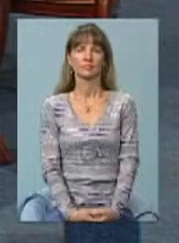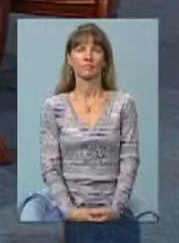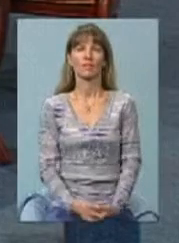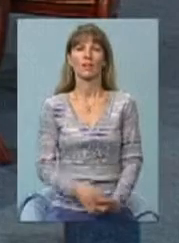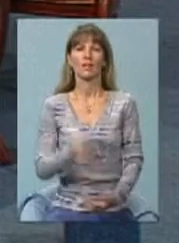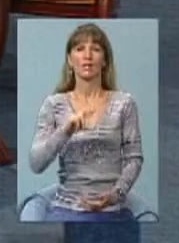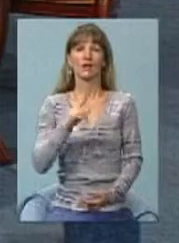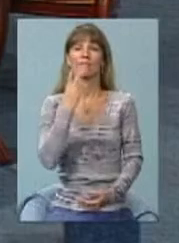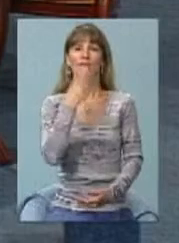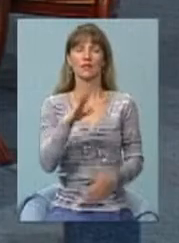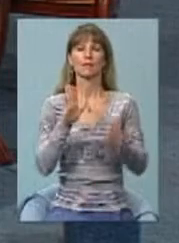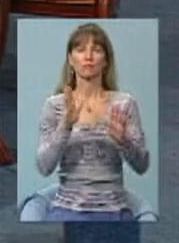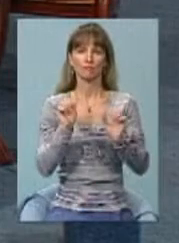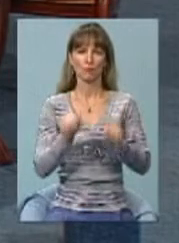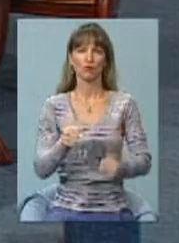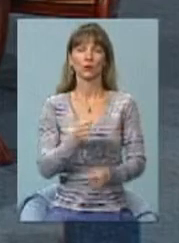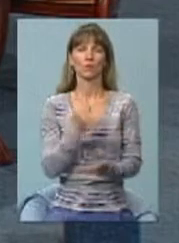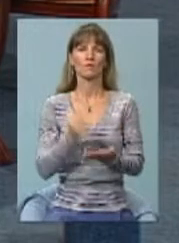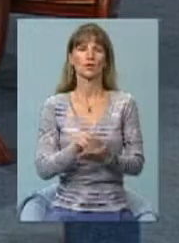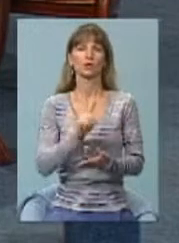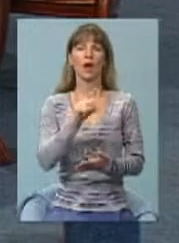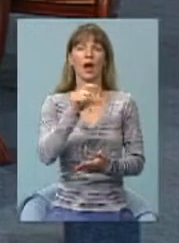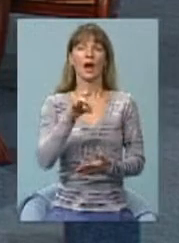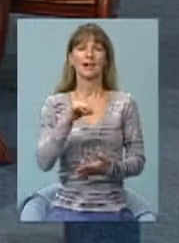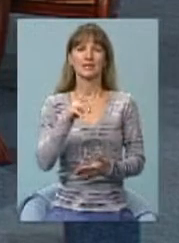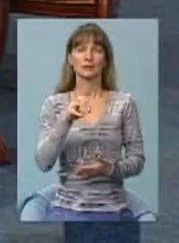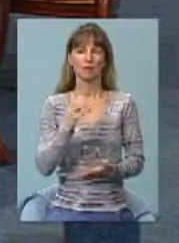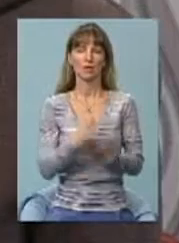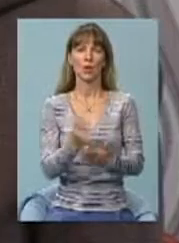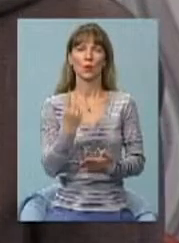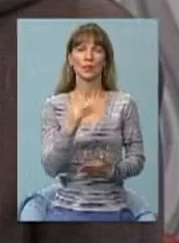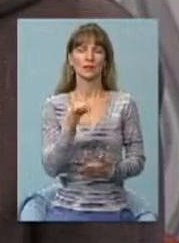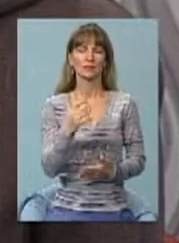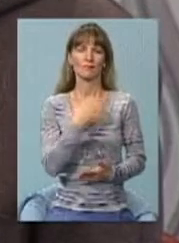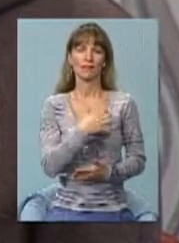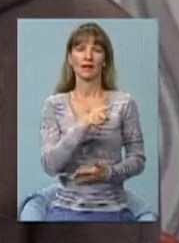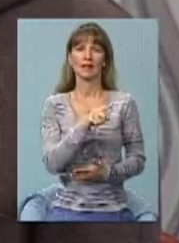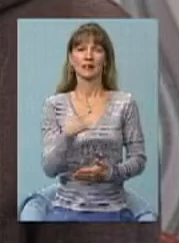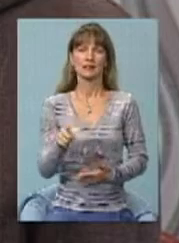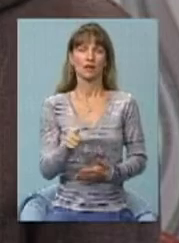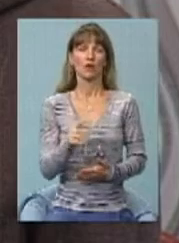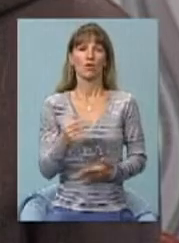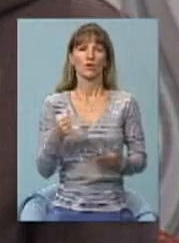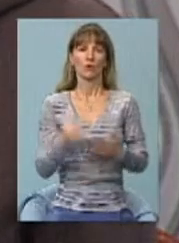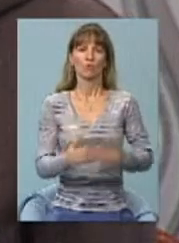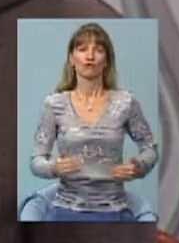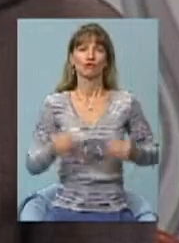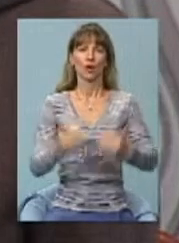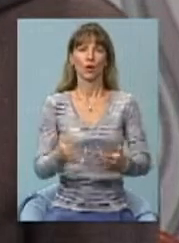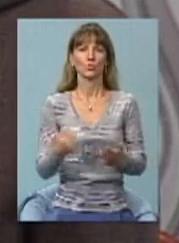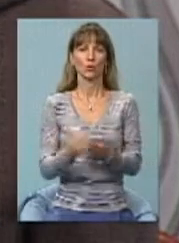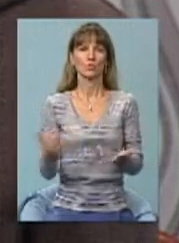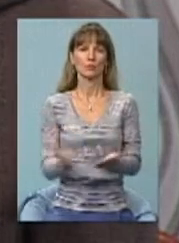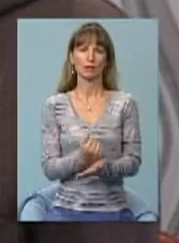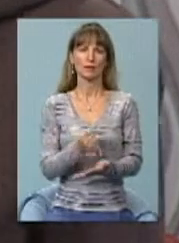Як бачимо, можна цілком стверджувати, що харизма є однією із таким основною рисою, як до кроку до успішності.